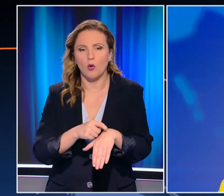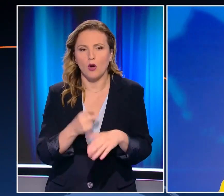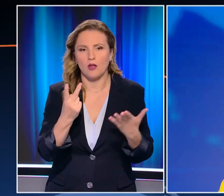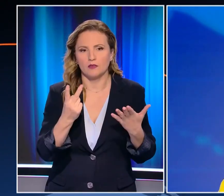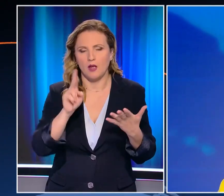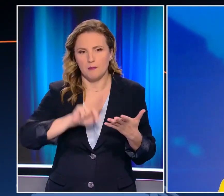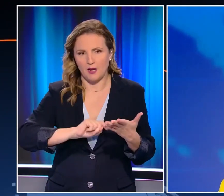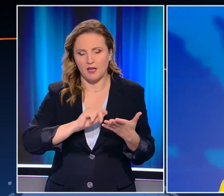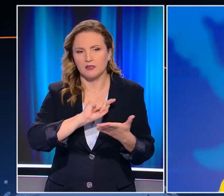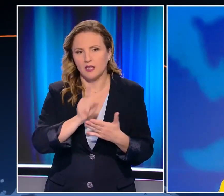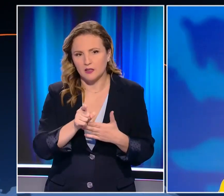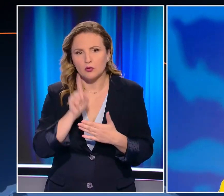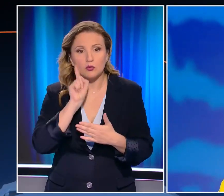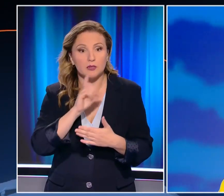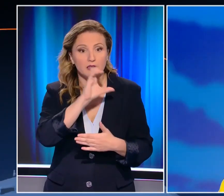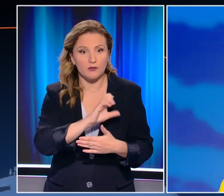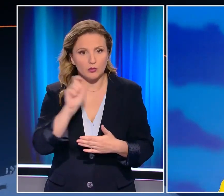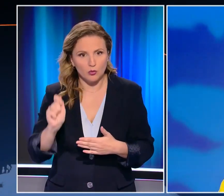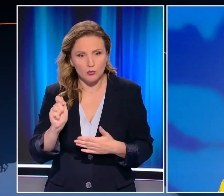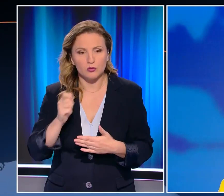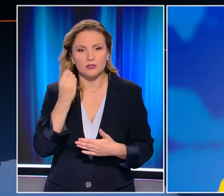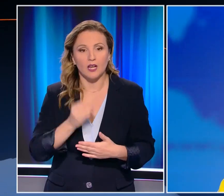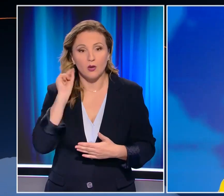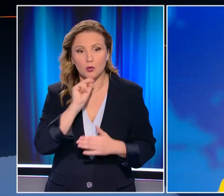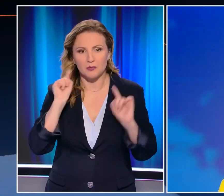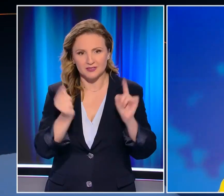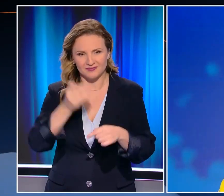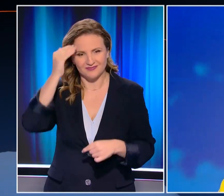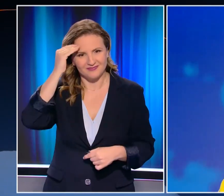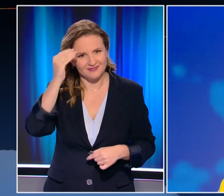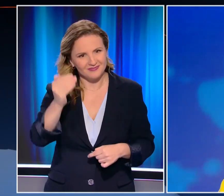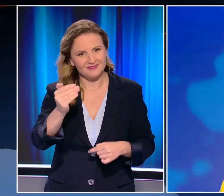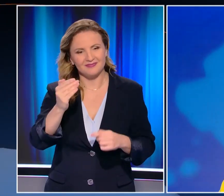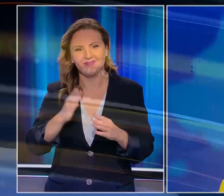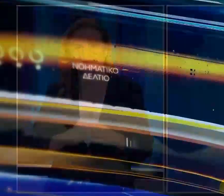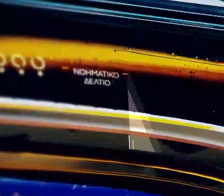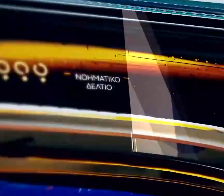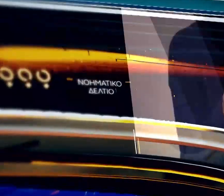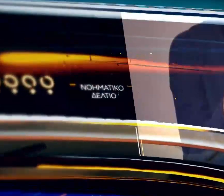δελτίο ειδήσεων του Open στις 7 παρατέταρτο με την Εύα Αντωνοπούλου. Καλό απόγευμα σε όλους.